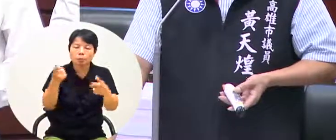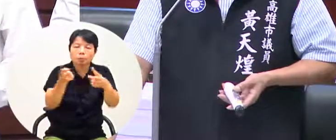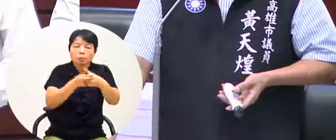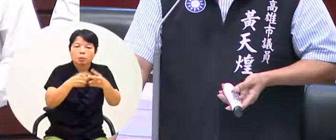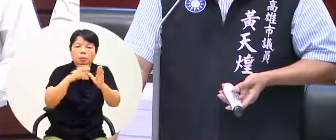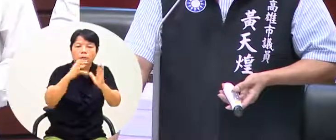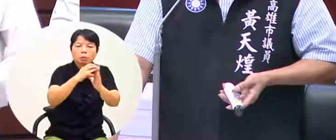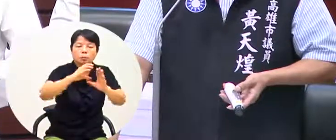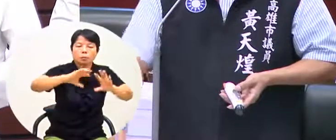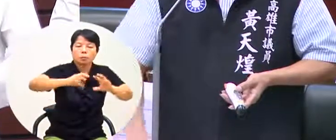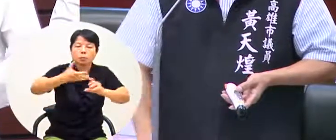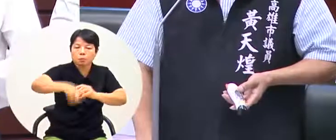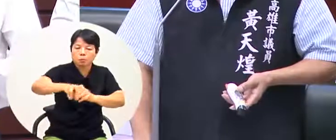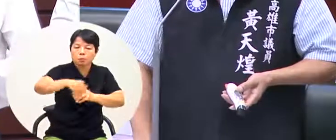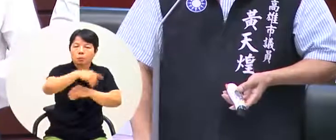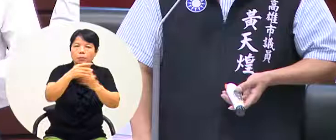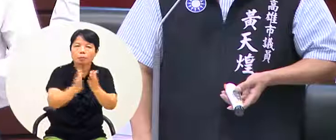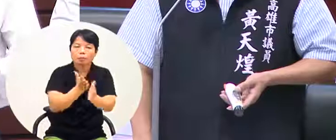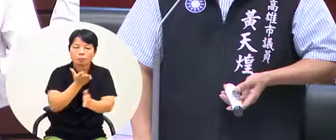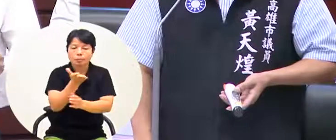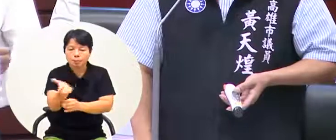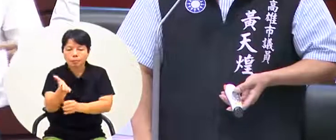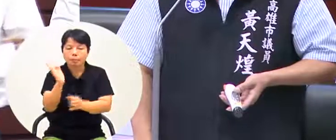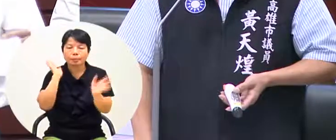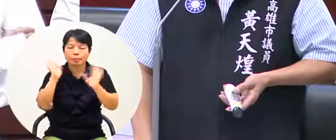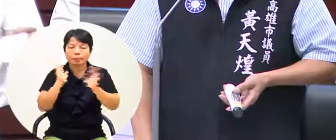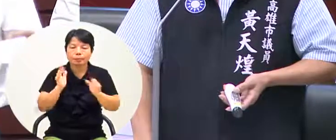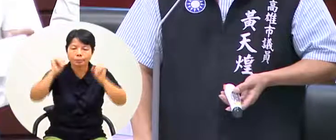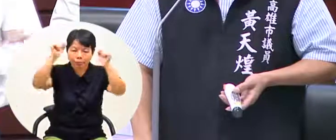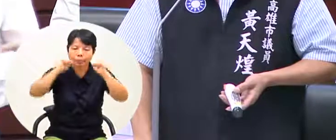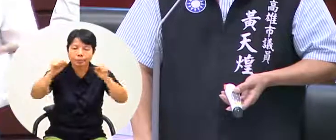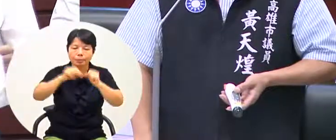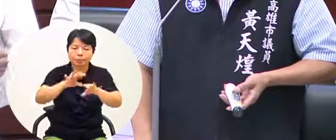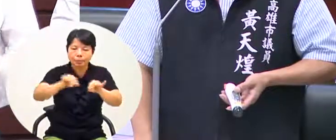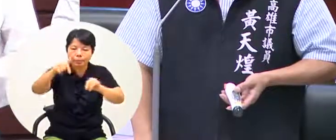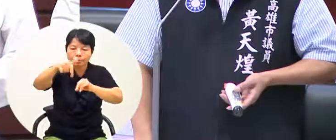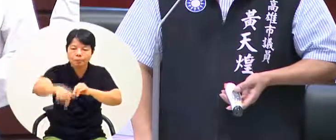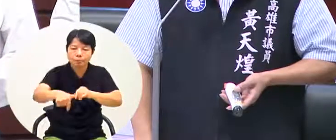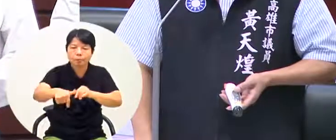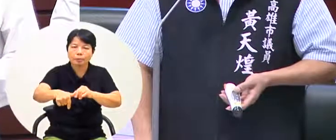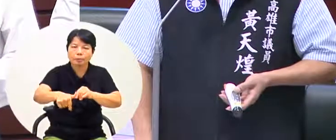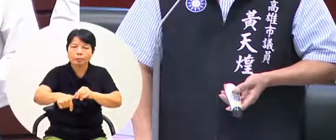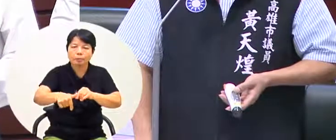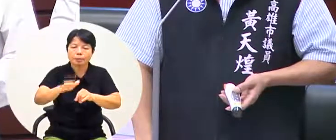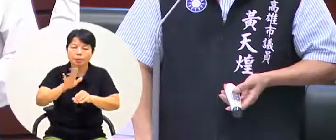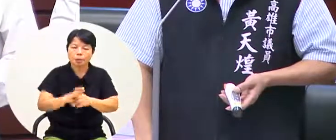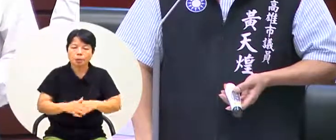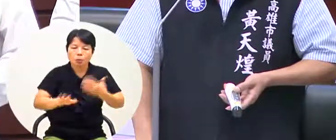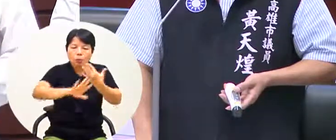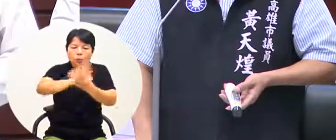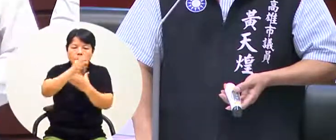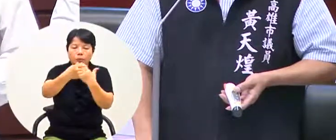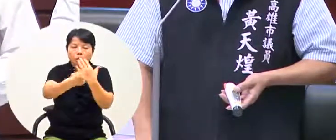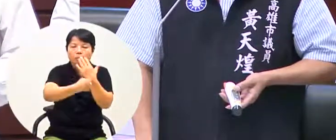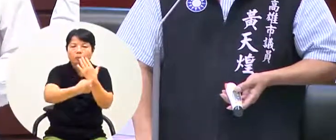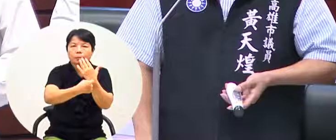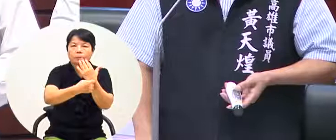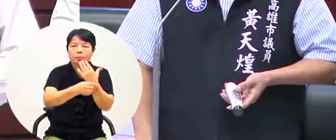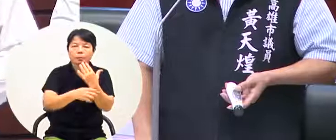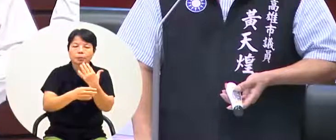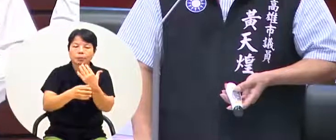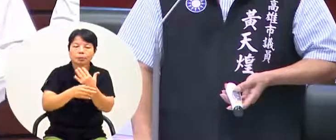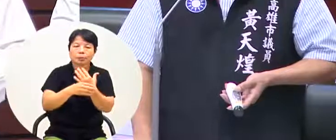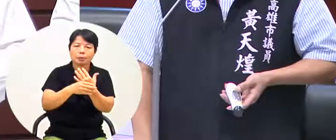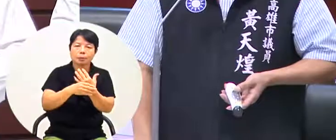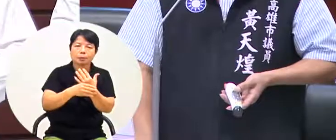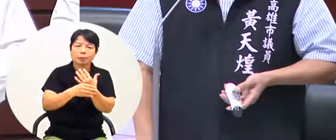迄、那个有做地下室。啊，迄、那个地下室呢，阮是采迄、那个外墙的这个弹性水泥的防水层，啊，一起采